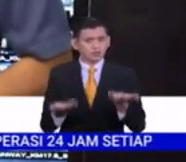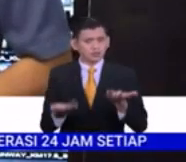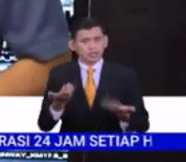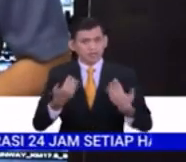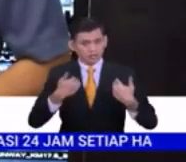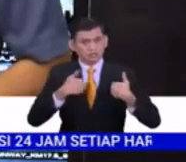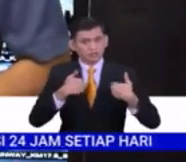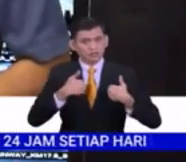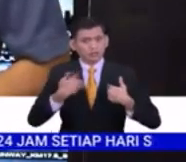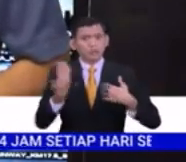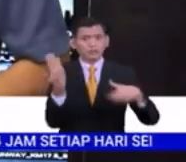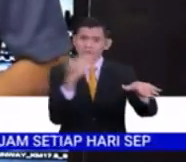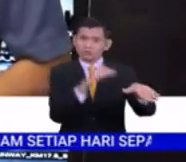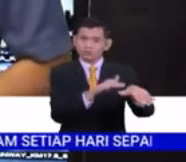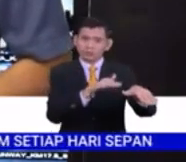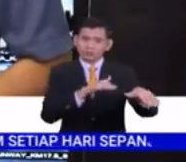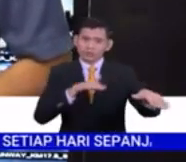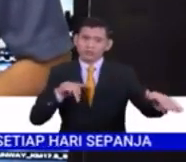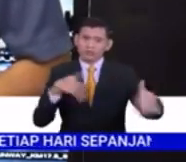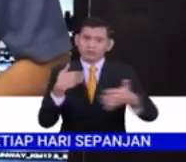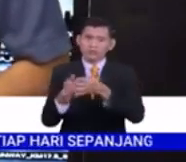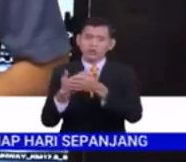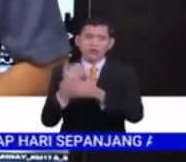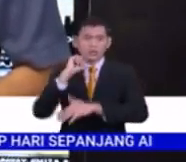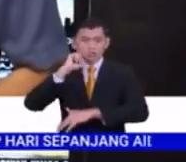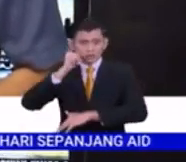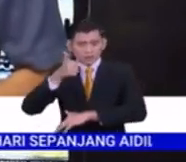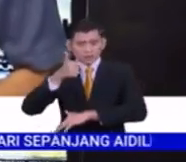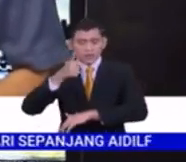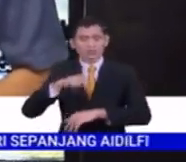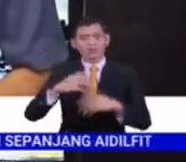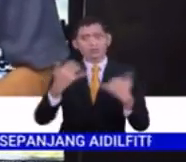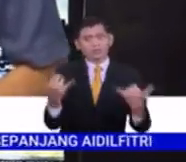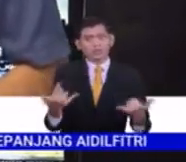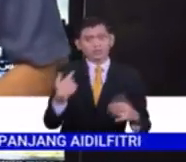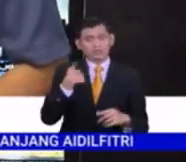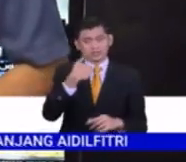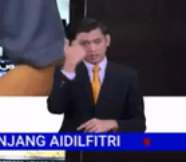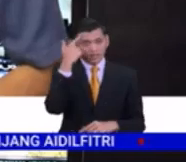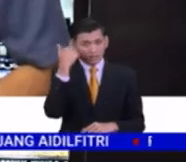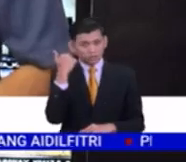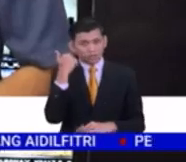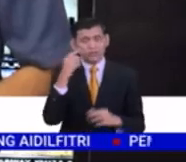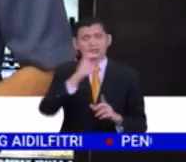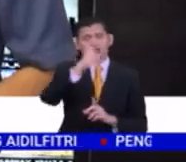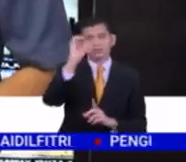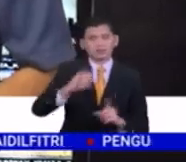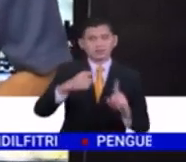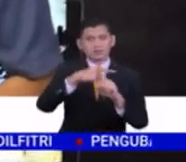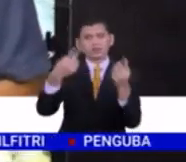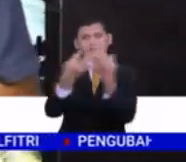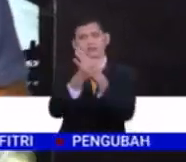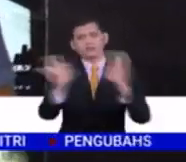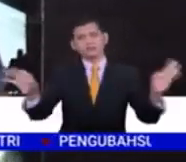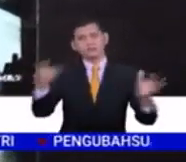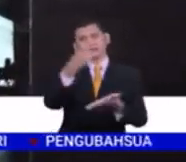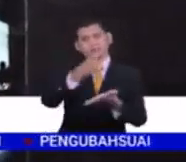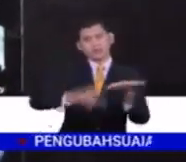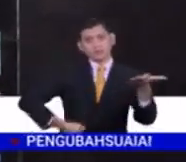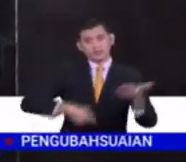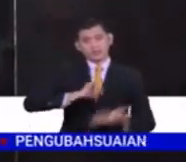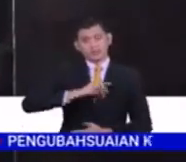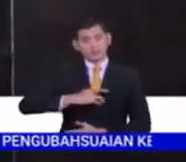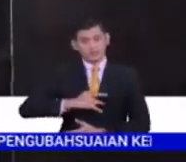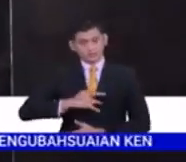peningkatan trafik malam ini sehingga esok khususnya dalam tempoh tawaran diskon tool dana juga tuh percuma kalau